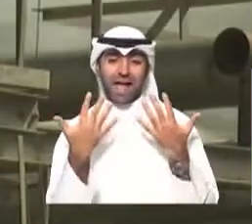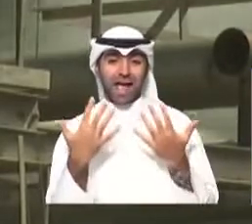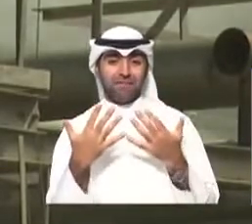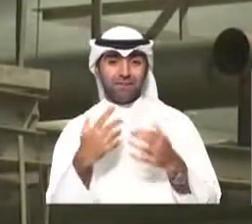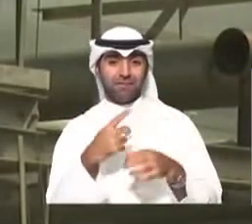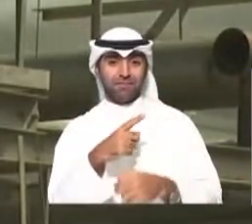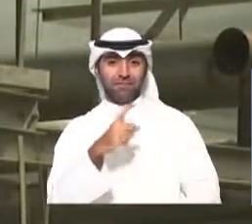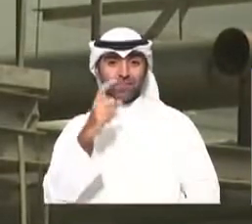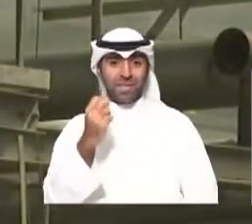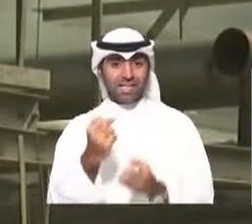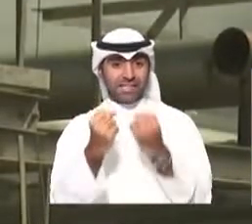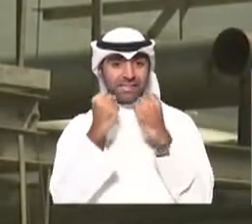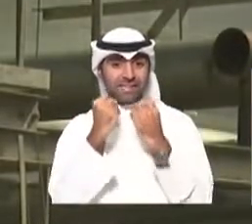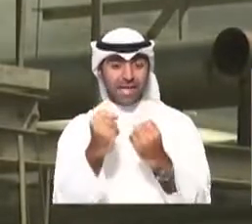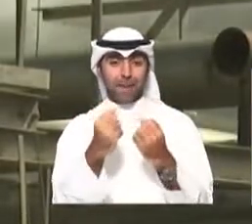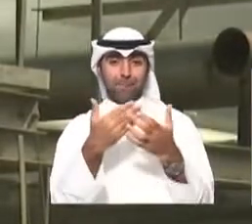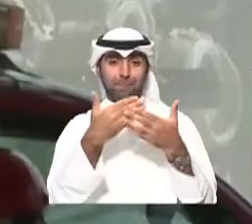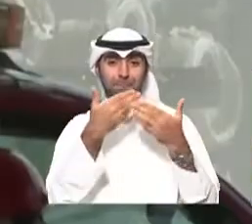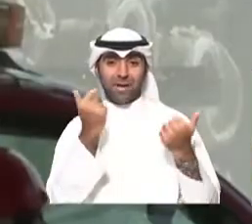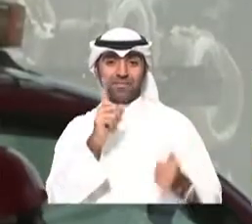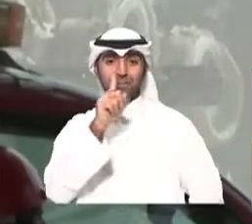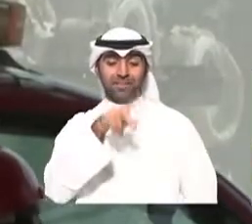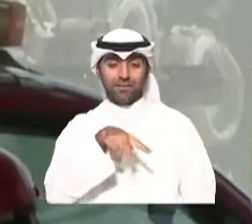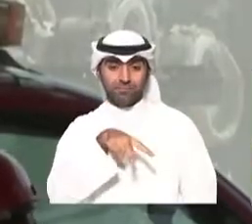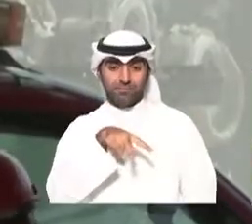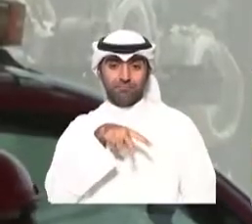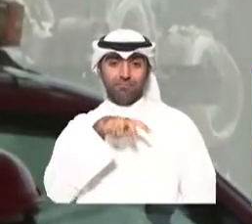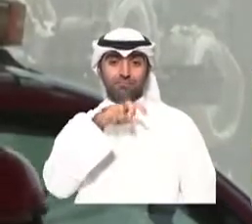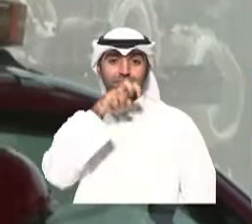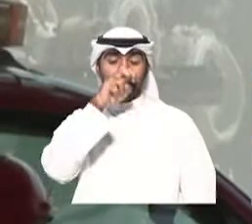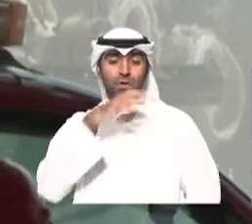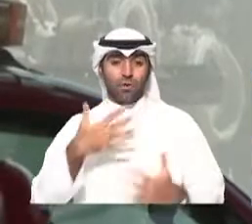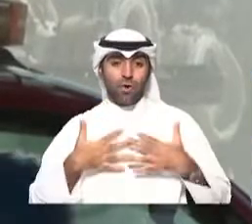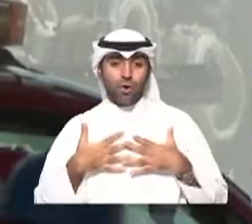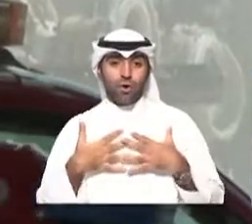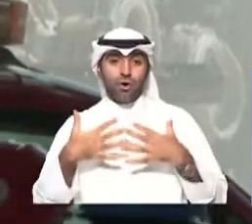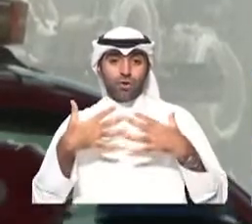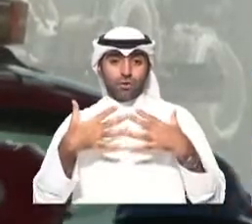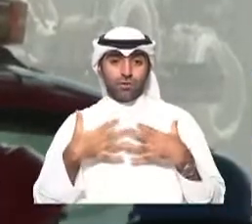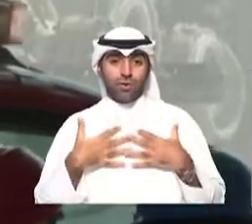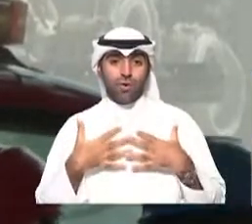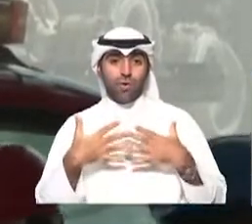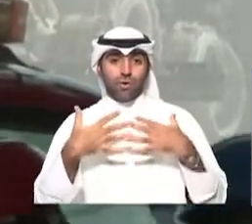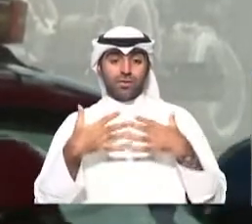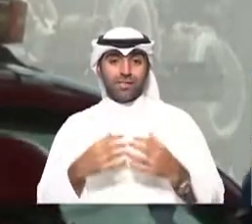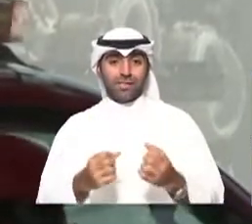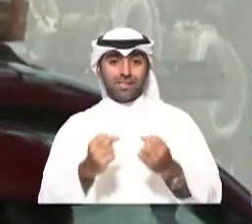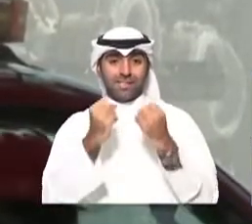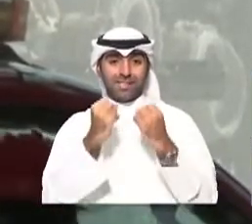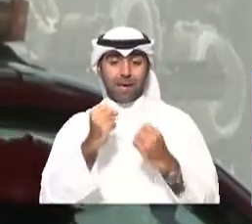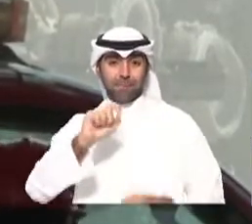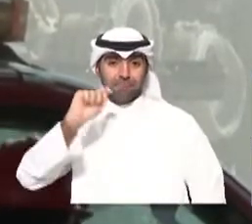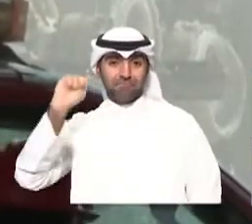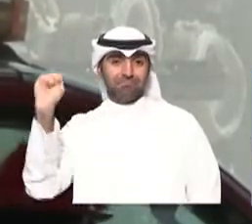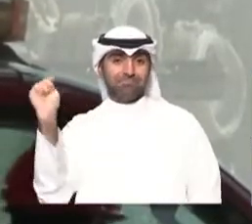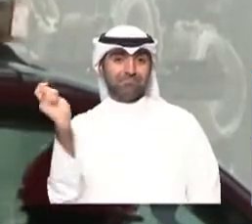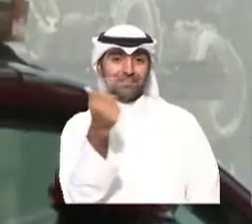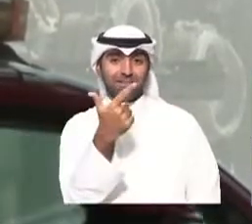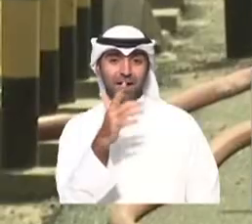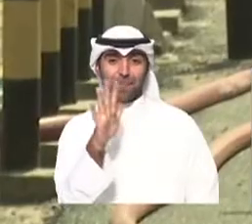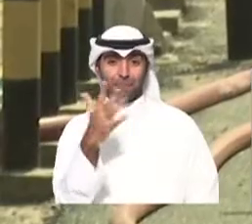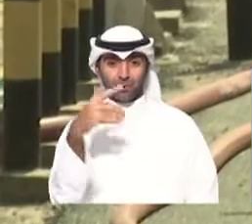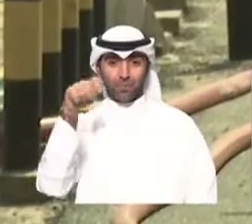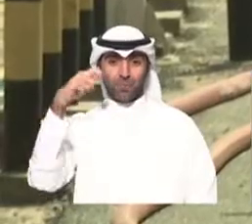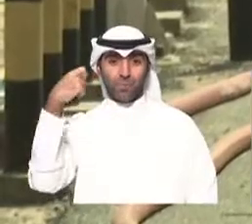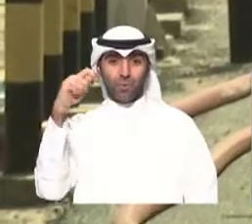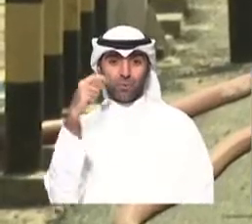بسيطة نتيجة استنشاق الأبخرة المتصاعدة، وتم تقديم الإسعافات اللازمة لهم في الموقع، فيما تم